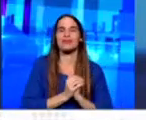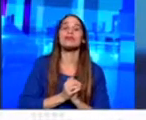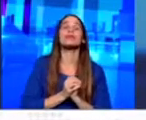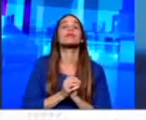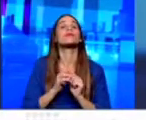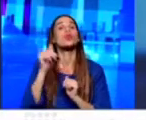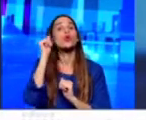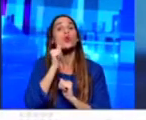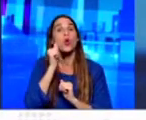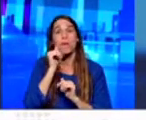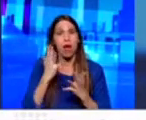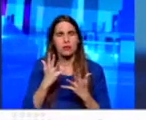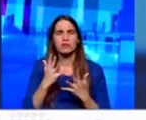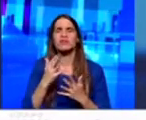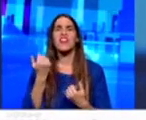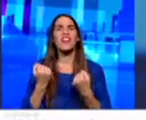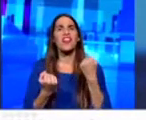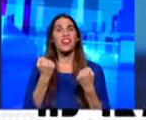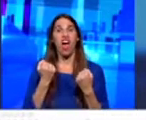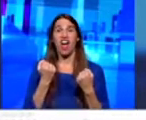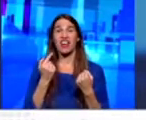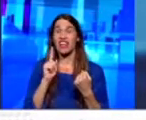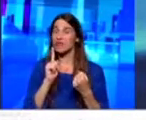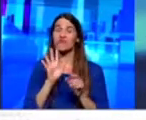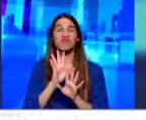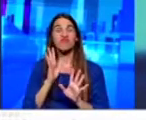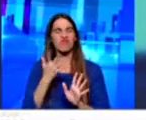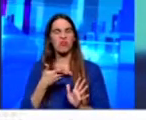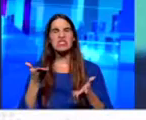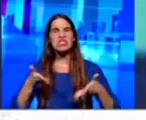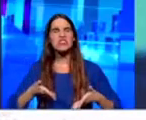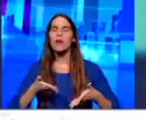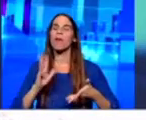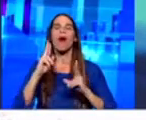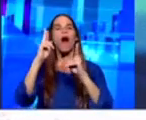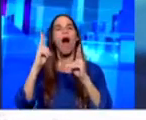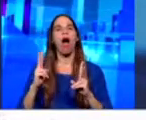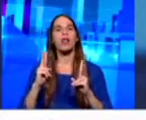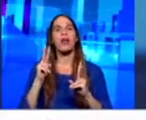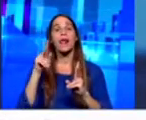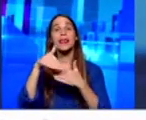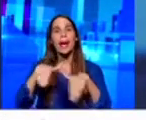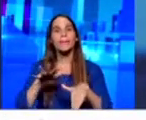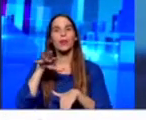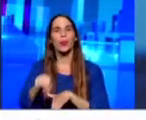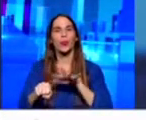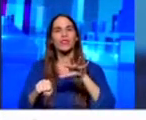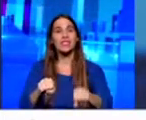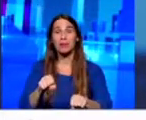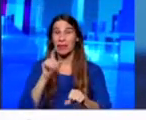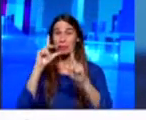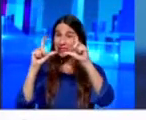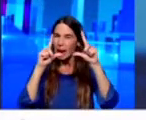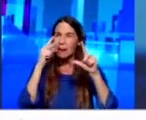זה קורה בכל יום, נהגים אטומי לב תופסים חנייה של נכים. למרות הדוחות ולמרות השיימינג ברשתות החברתיות, נראה שהתופעה